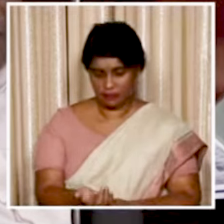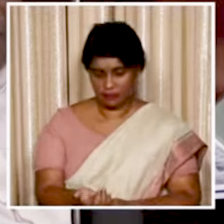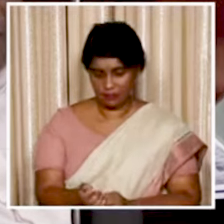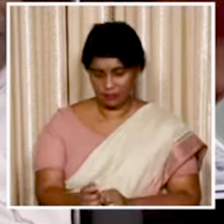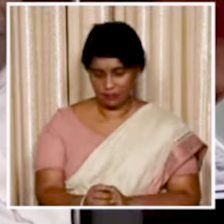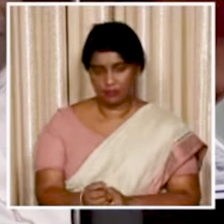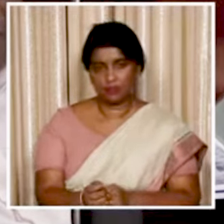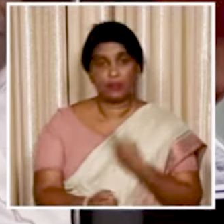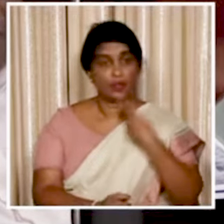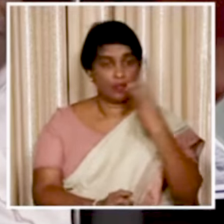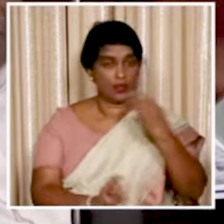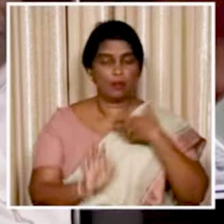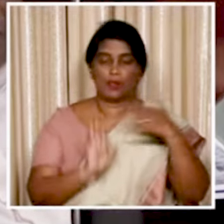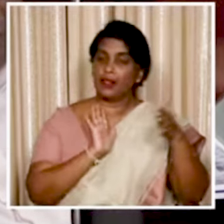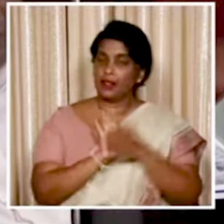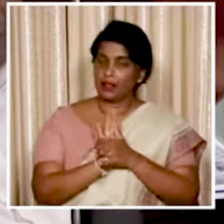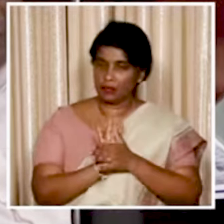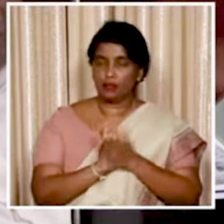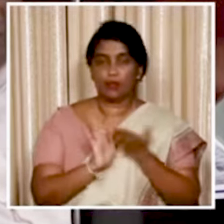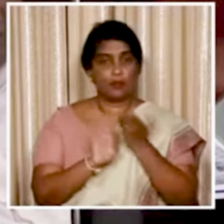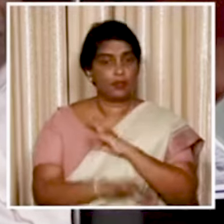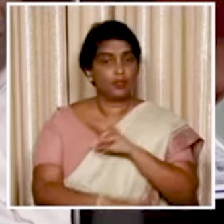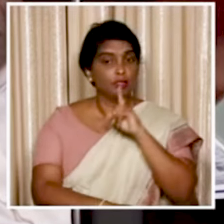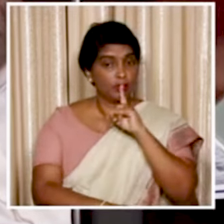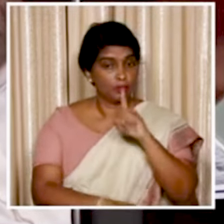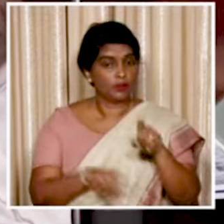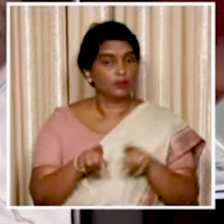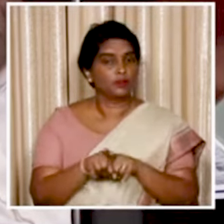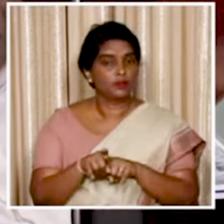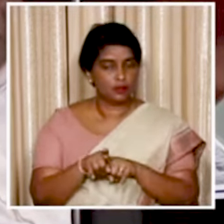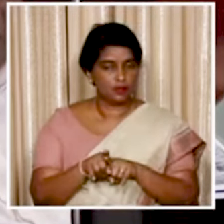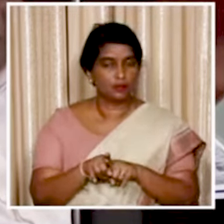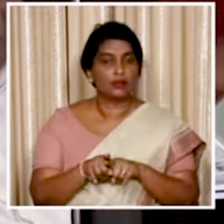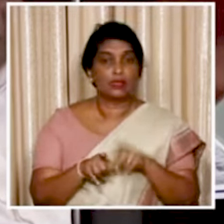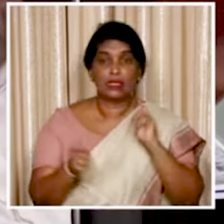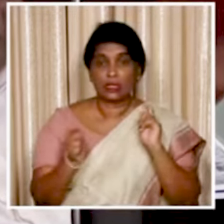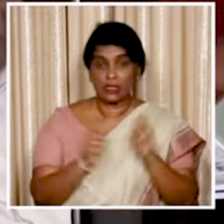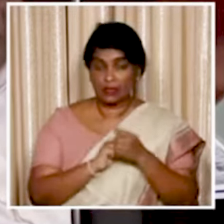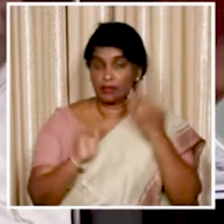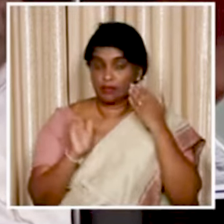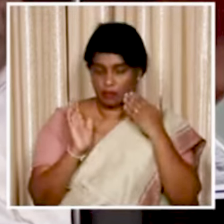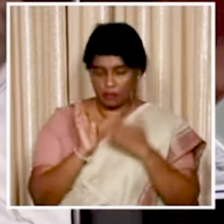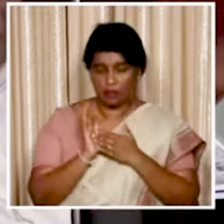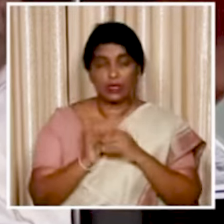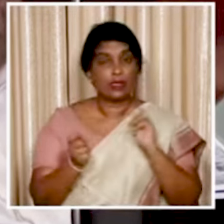නැහැ. අපි දෙකල්ලෝම එක්කව වෙලා. මම කලින් කිව්වා වගේ මේ ක්‍රිකට් ක්‍රීඩාව